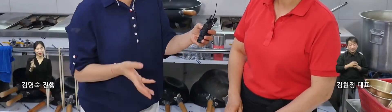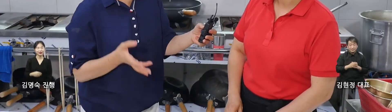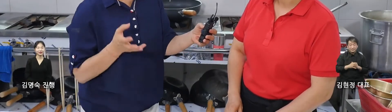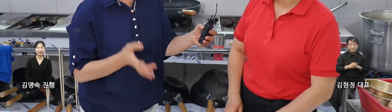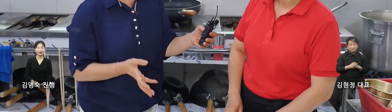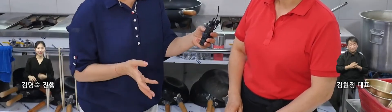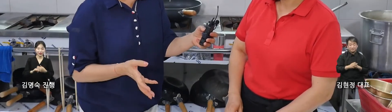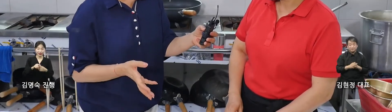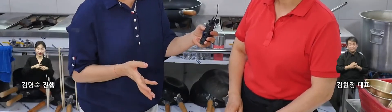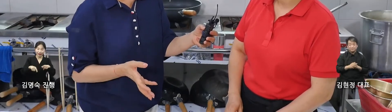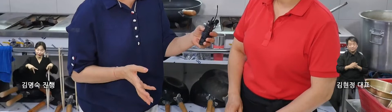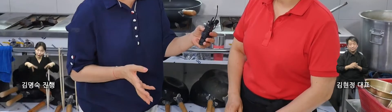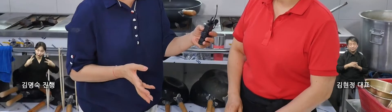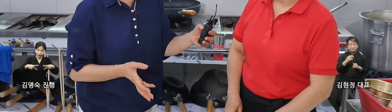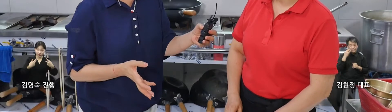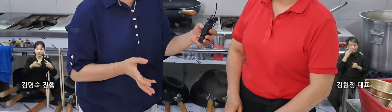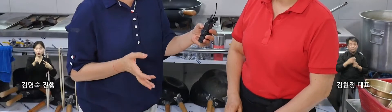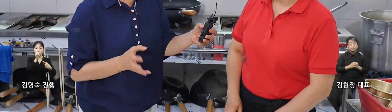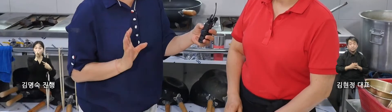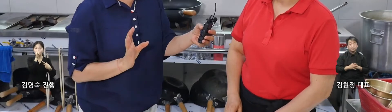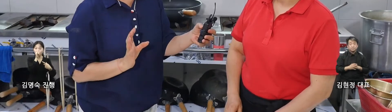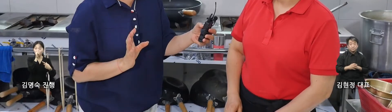이제 칼국수도 네. 칼국수인데